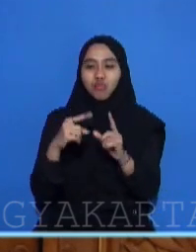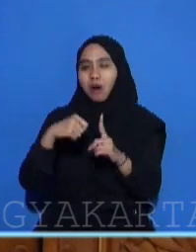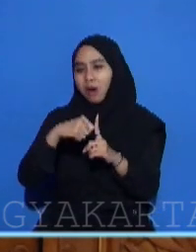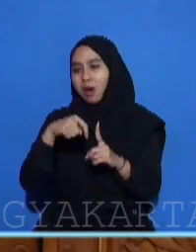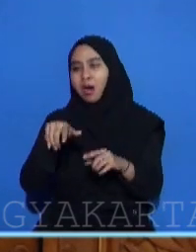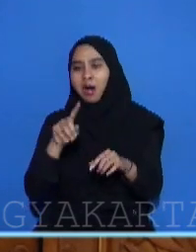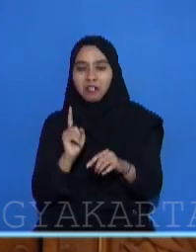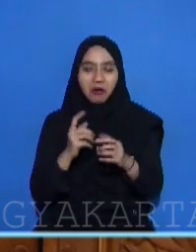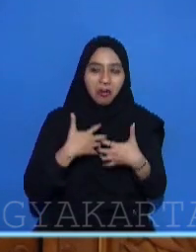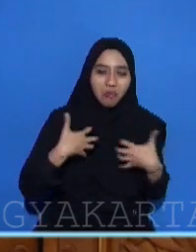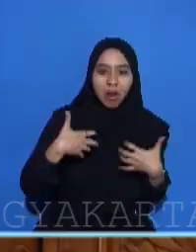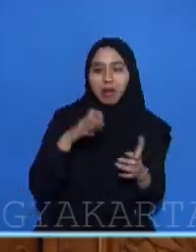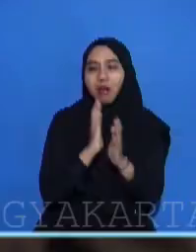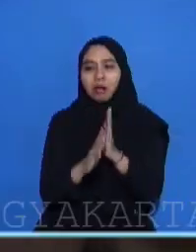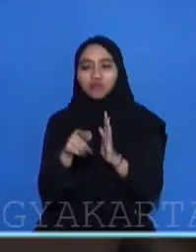ingang